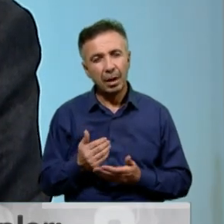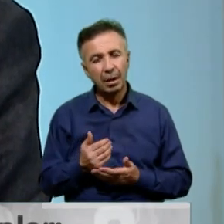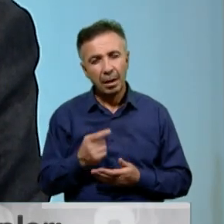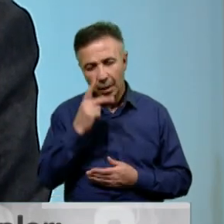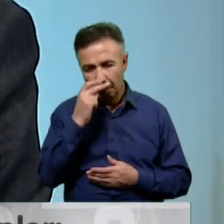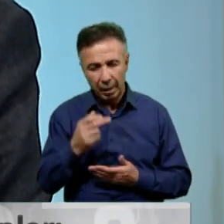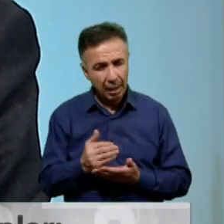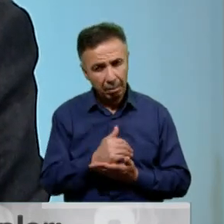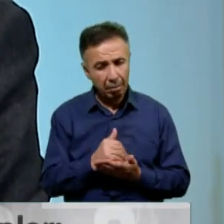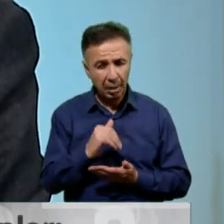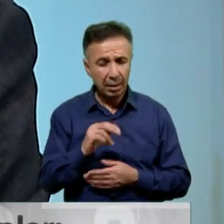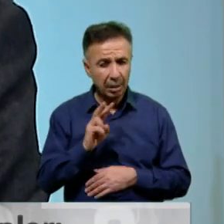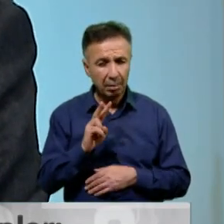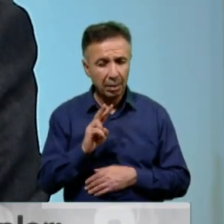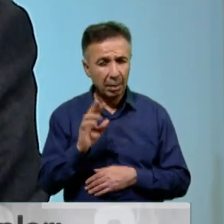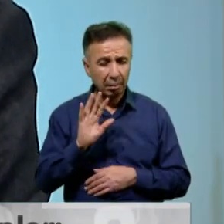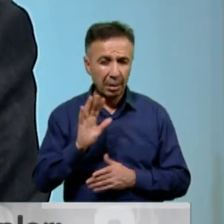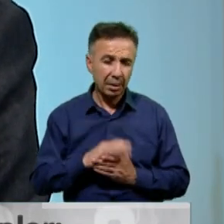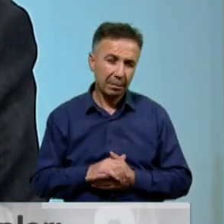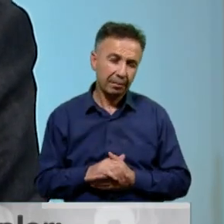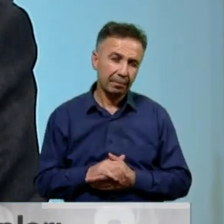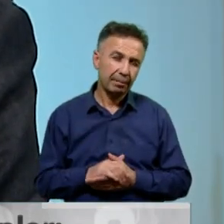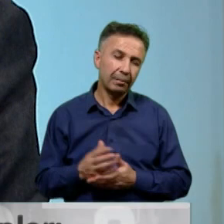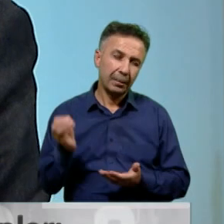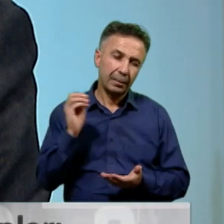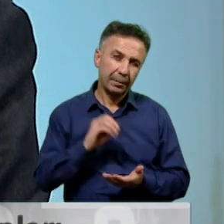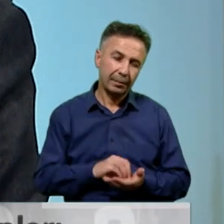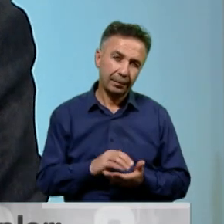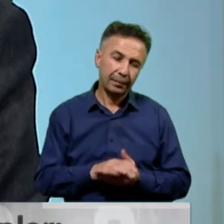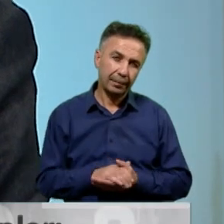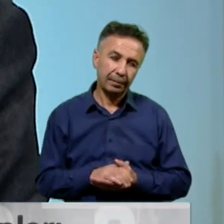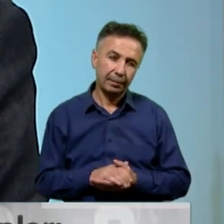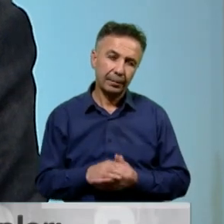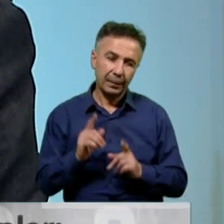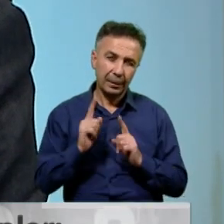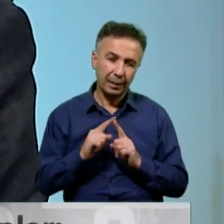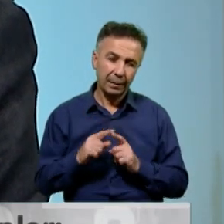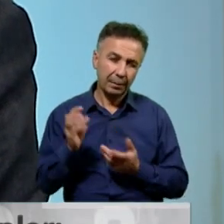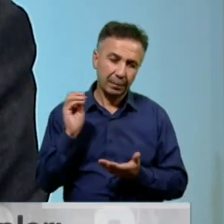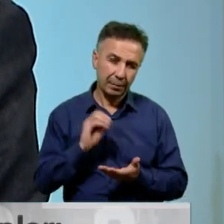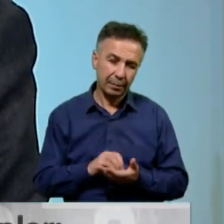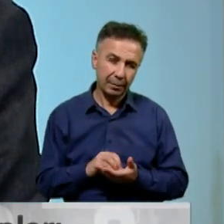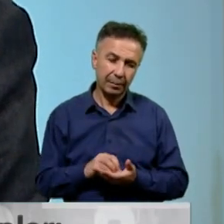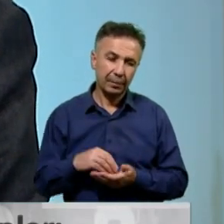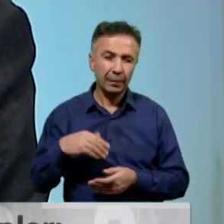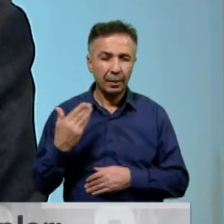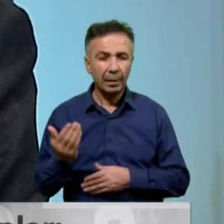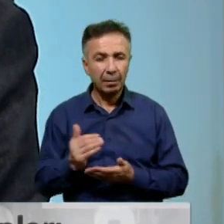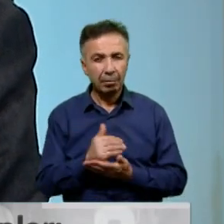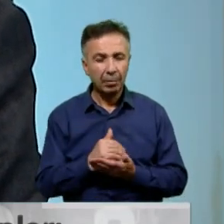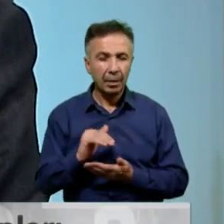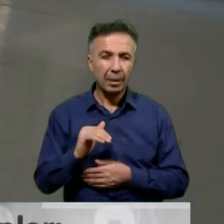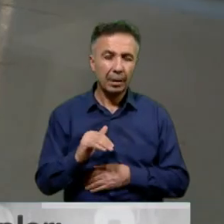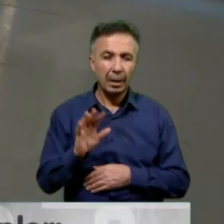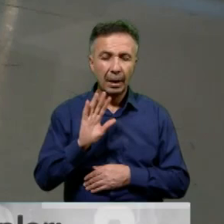10 lira, 20 lira, 5 lira katıyorlar. Yani sizin hesabınıza geçiyor. Daha sonra birikiyor 50-100